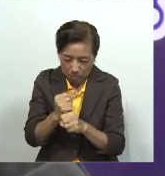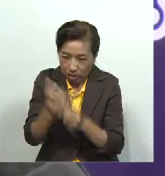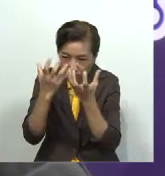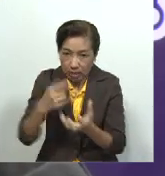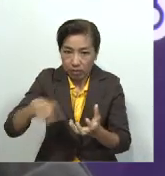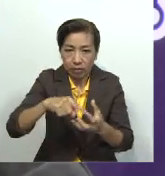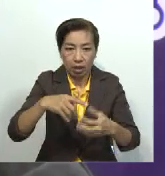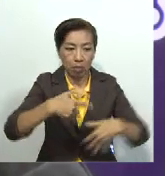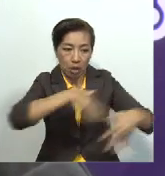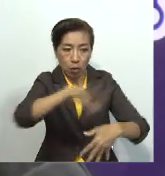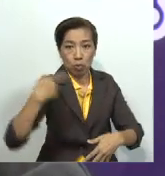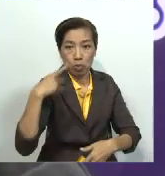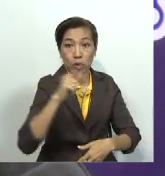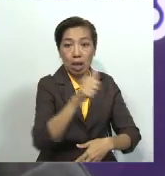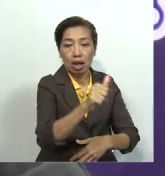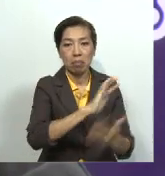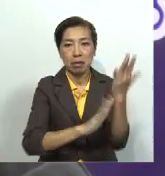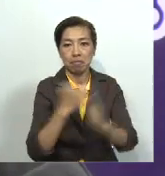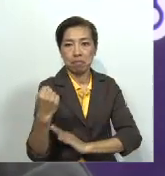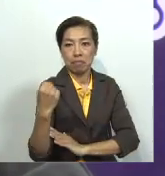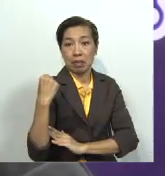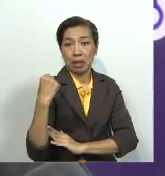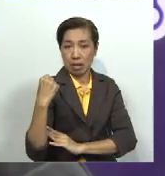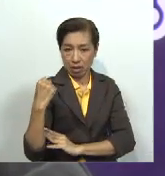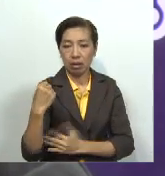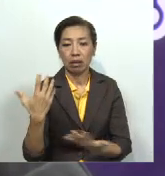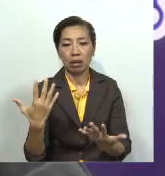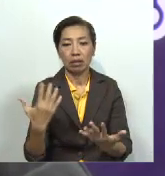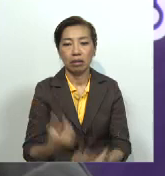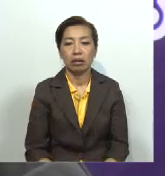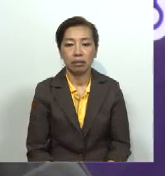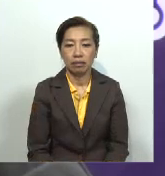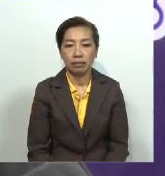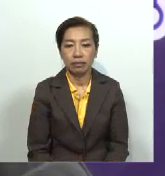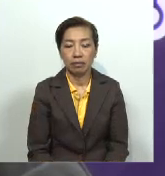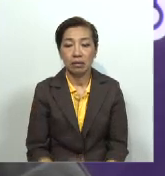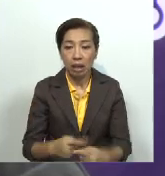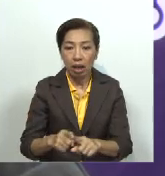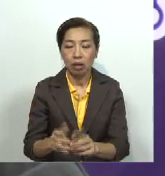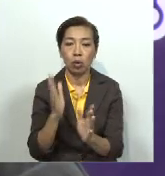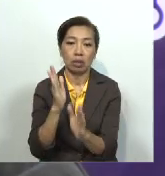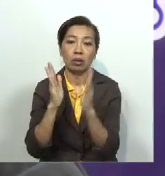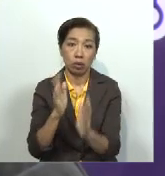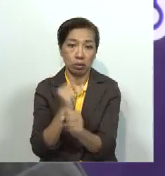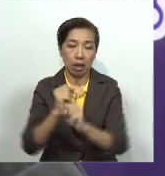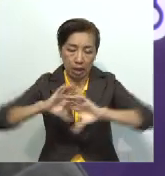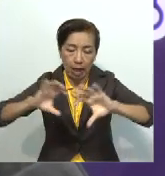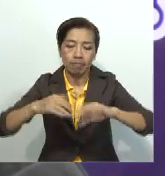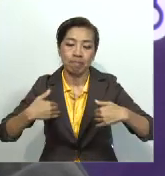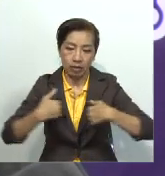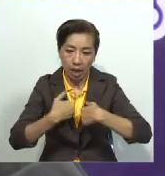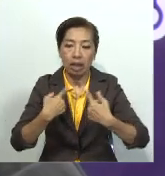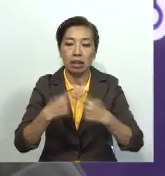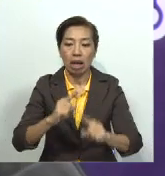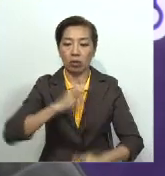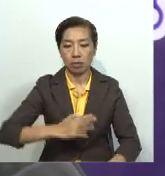ชน์ประเทศชาติเข้มแข็งแข็งแรงนะครับแต่ข้าการจะเหนื่อยแต่เหนื่อยแล้วภูมิ